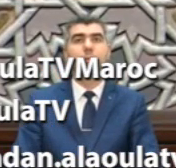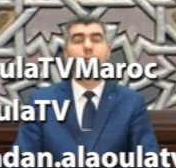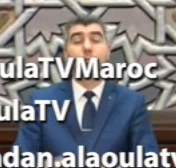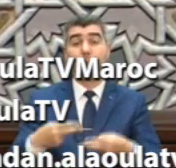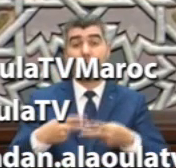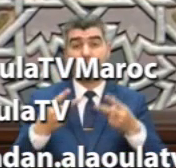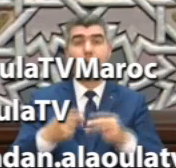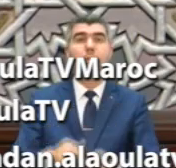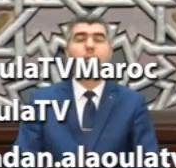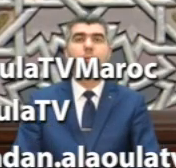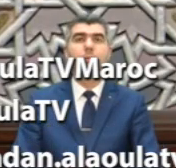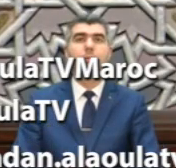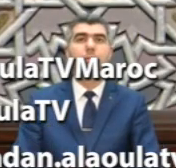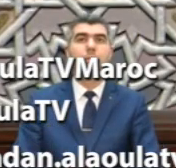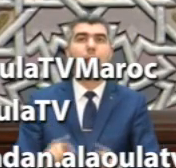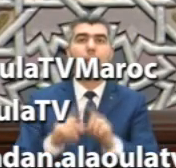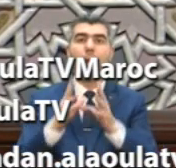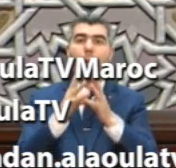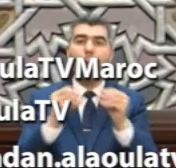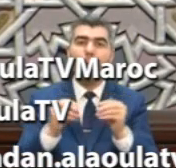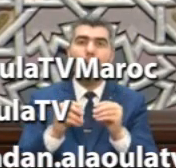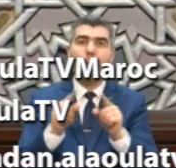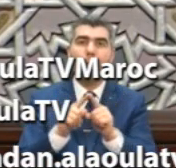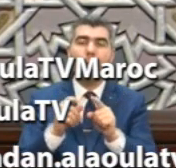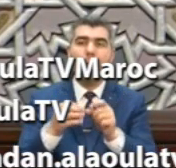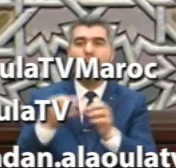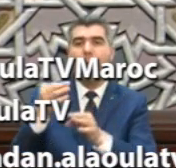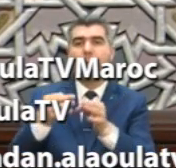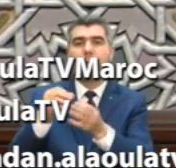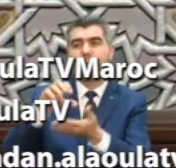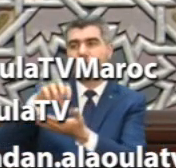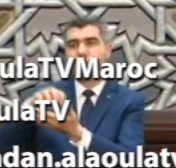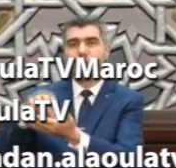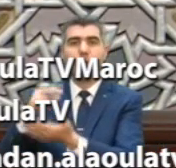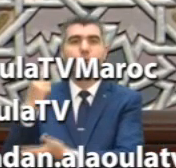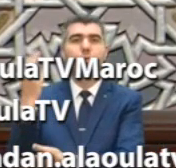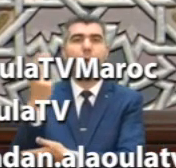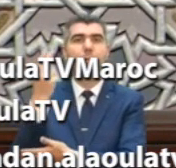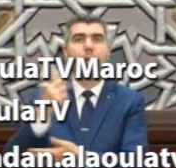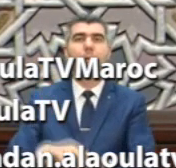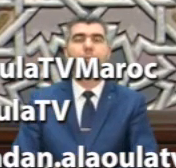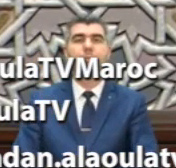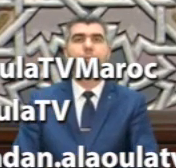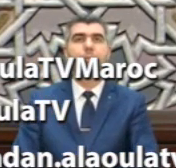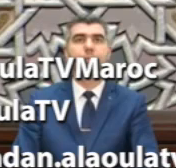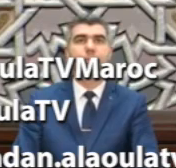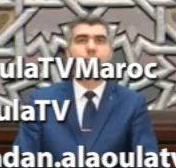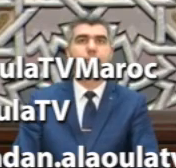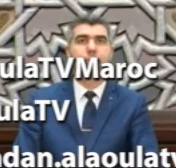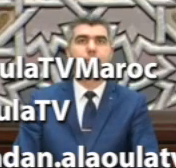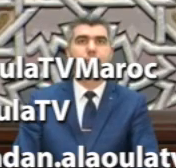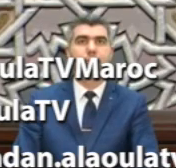للجدل حول غياب العدالة المجالية بين الجامعات.